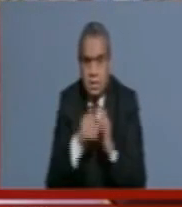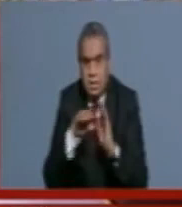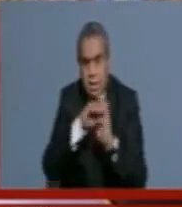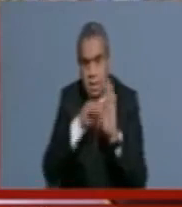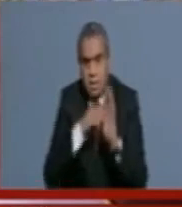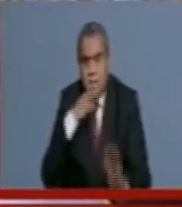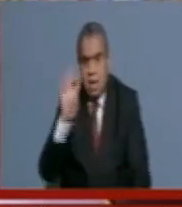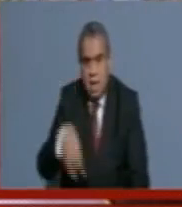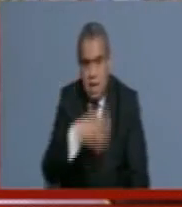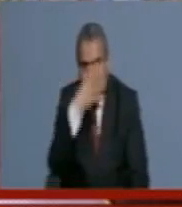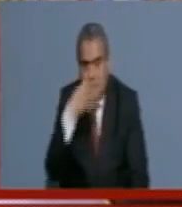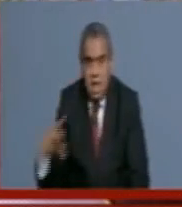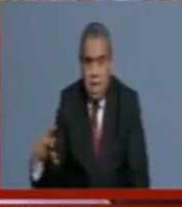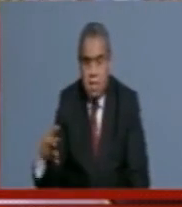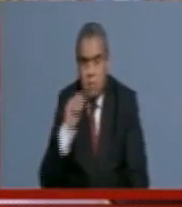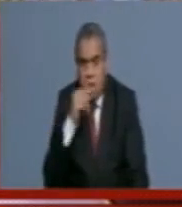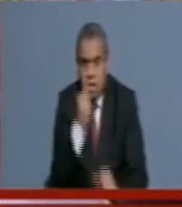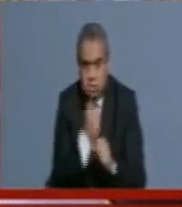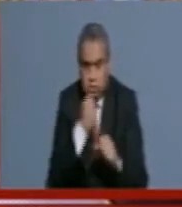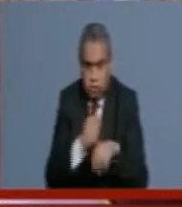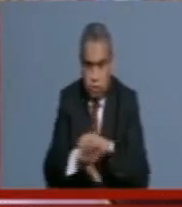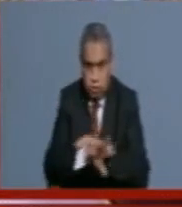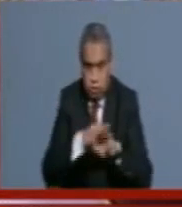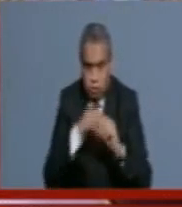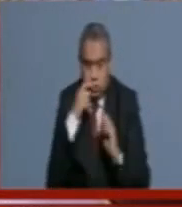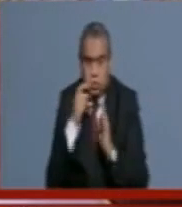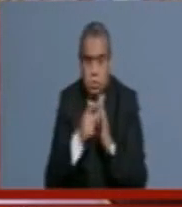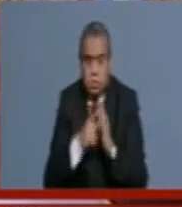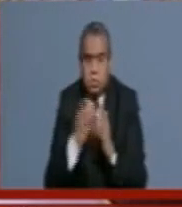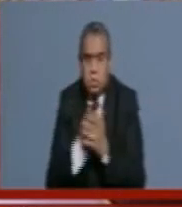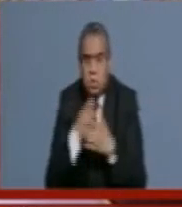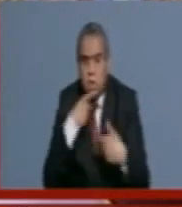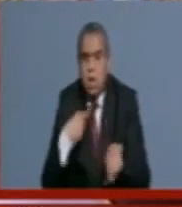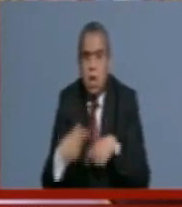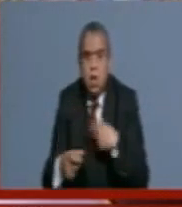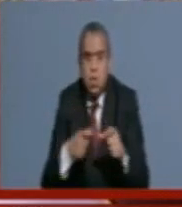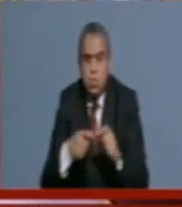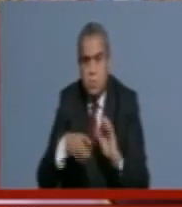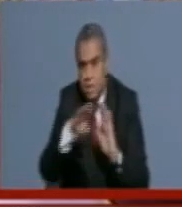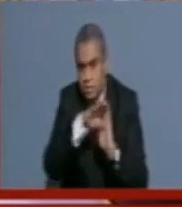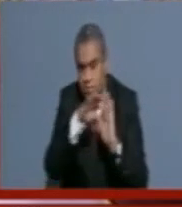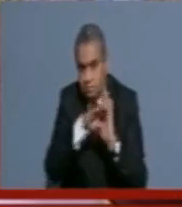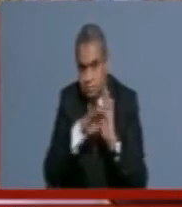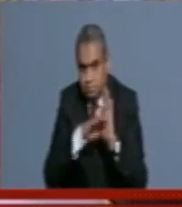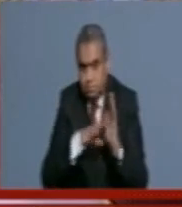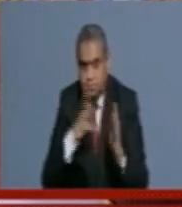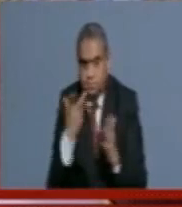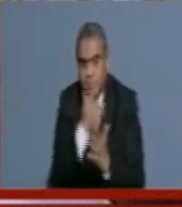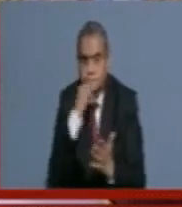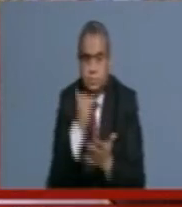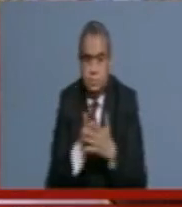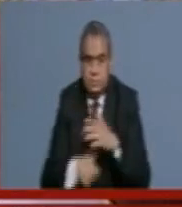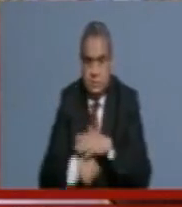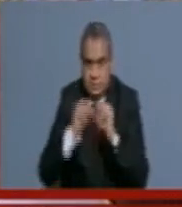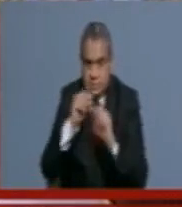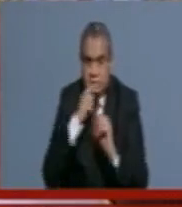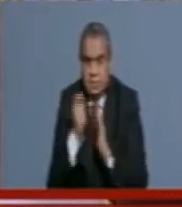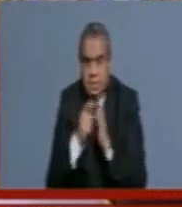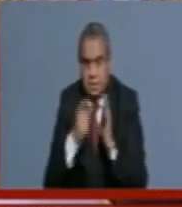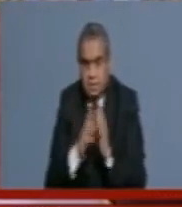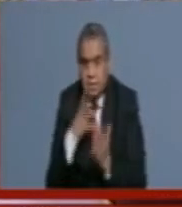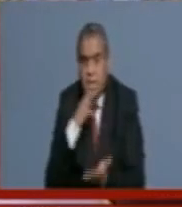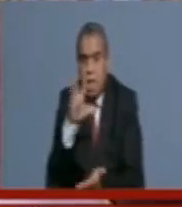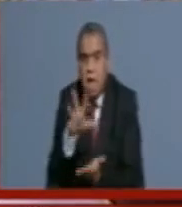وقبل ما بنعد البرنامج الزمني بنبتدي نشوف اللوجستيات المتطلبه لاجراء هذه الانتخابات. اولا